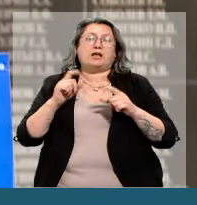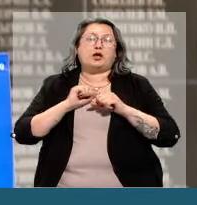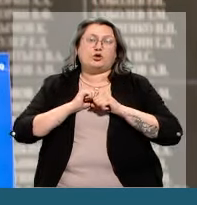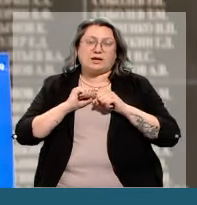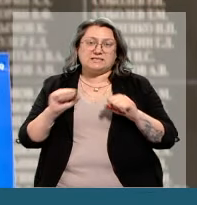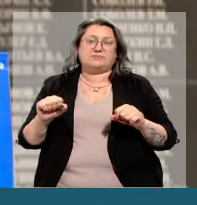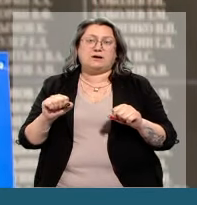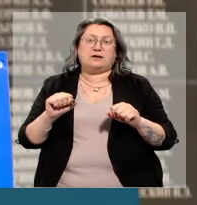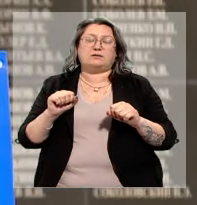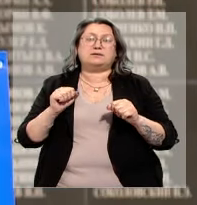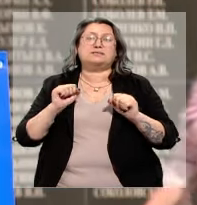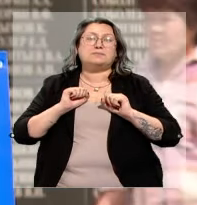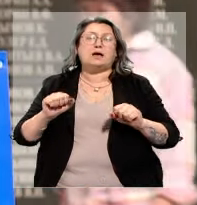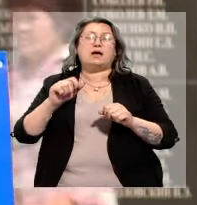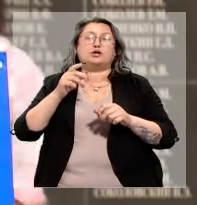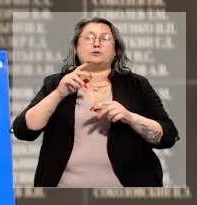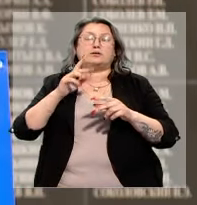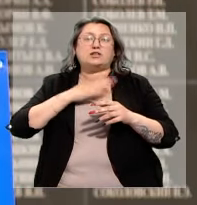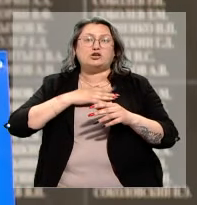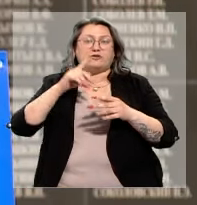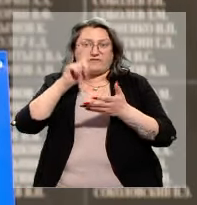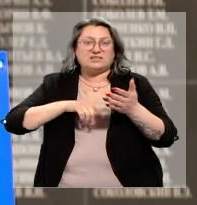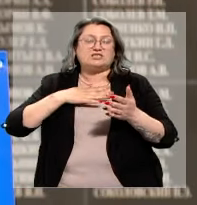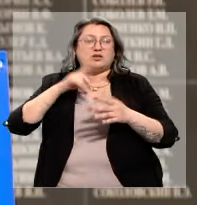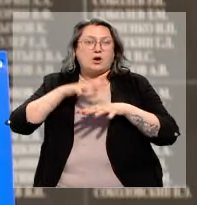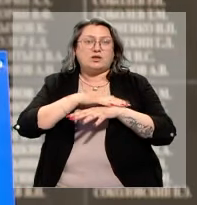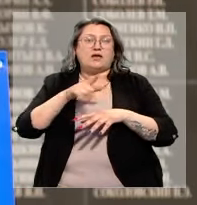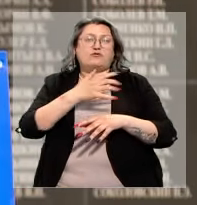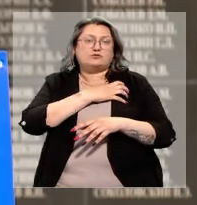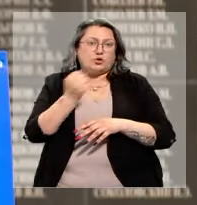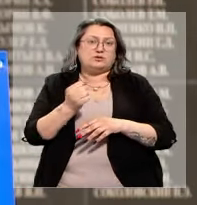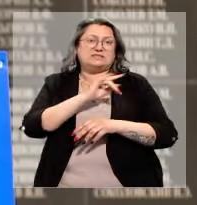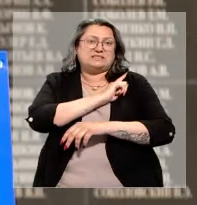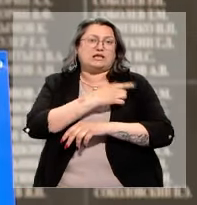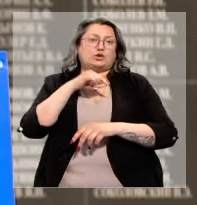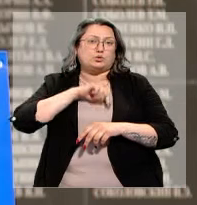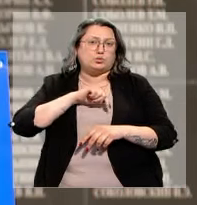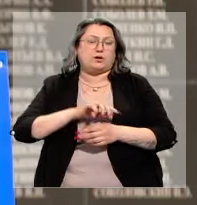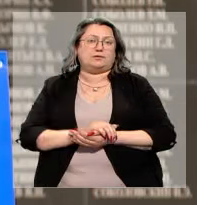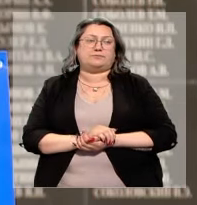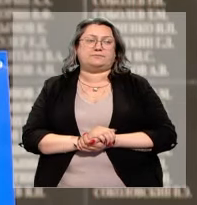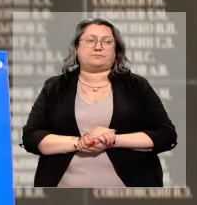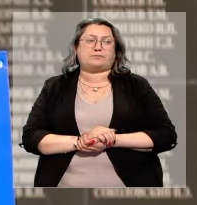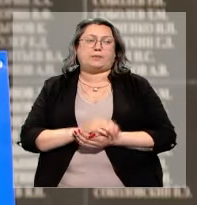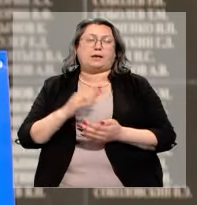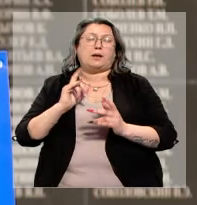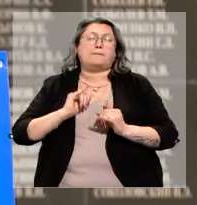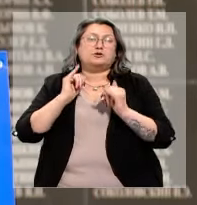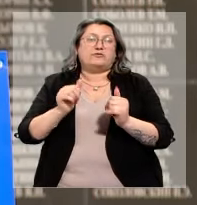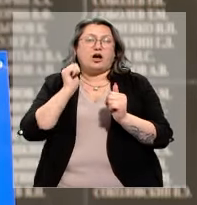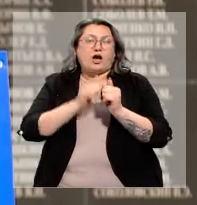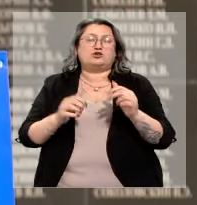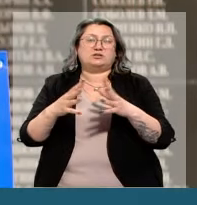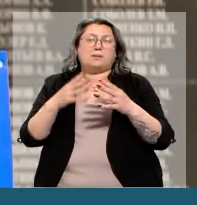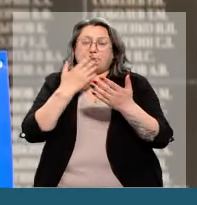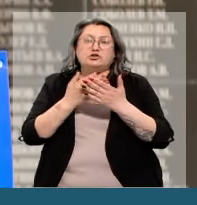героизма, храбрости, доблести нашего народа, его стойкости и силы духа. Почти в каждой